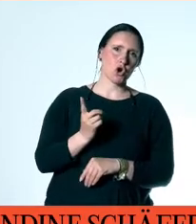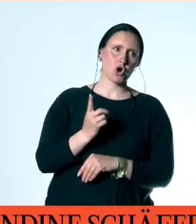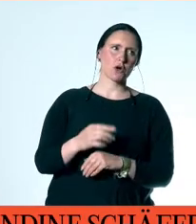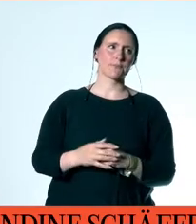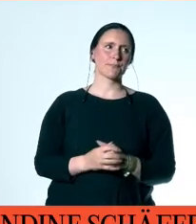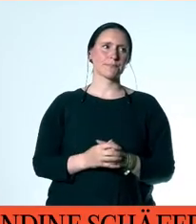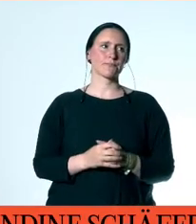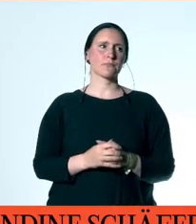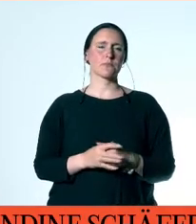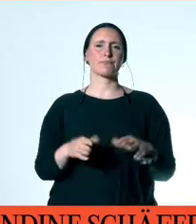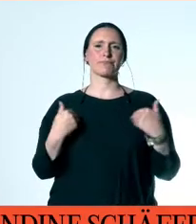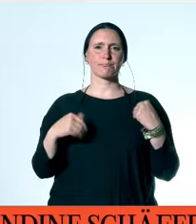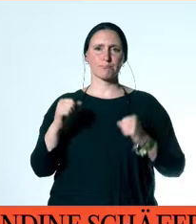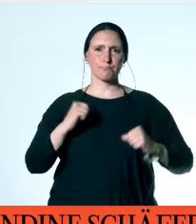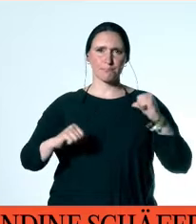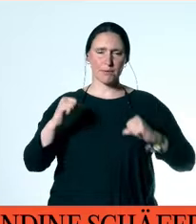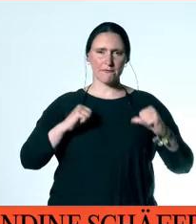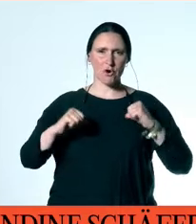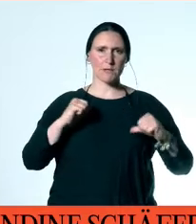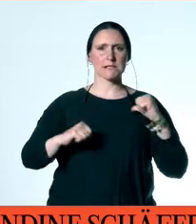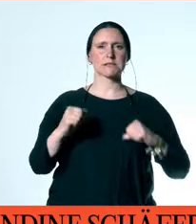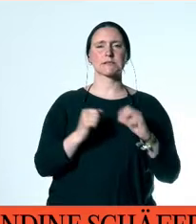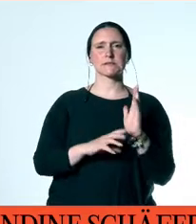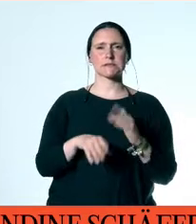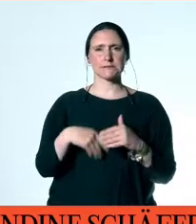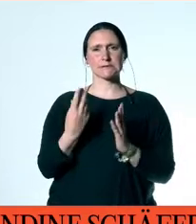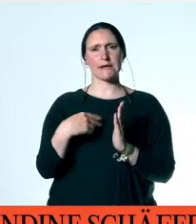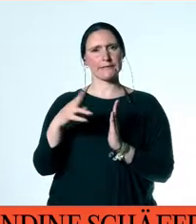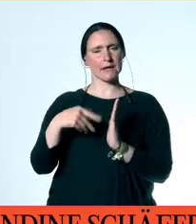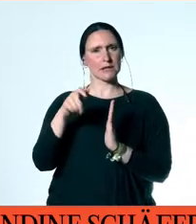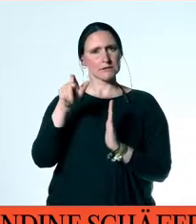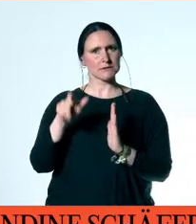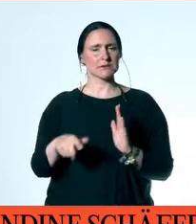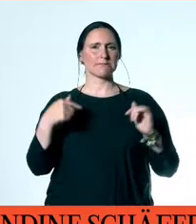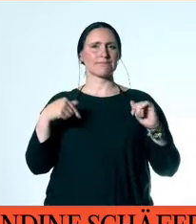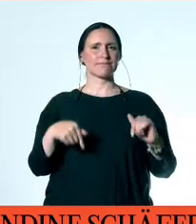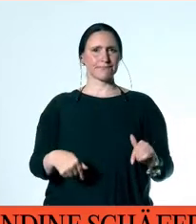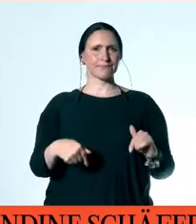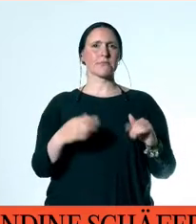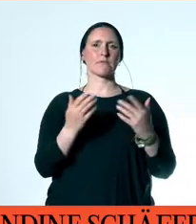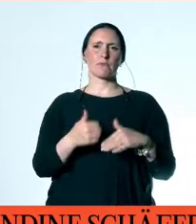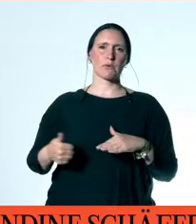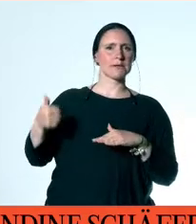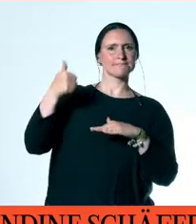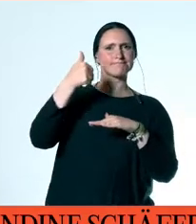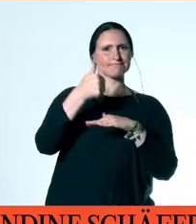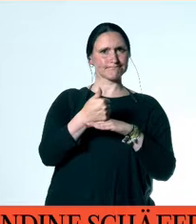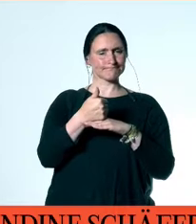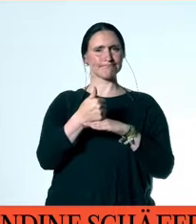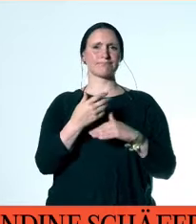I am a performance artist and I am the mother of the House of Kamala Kwan. Die Mitglieder